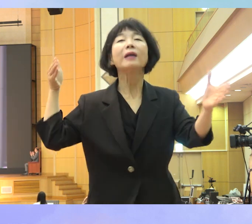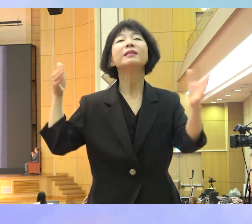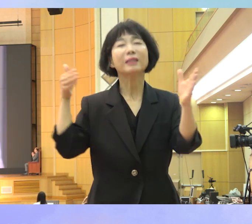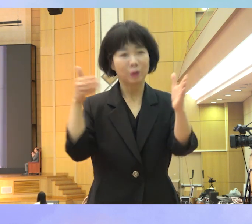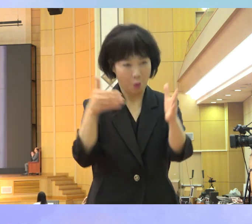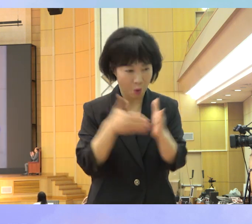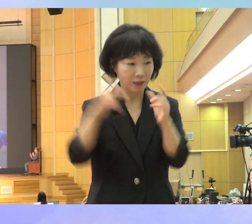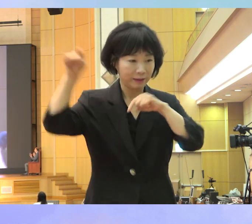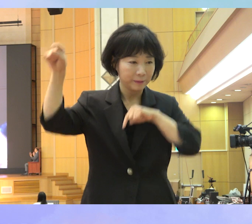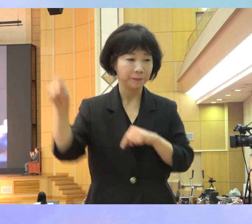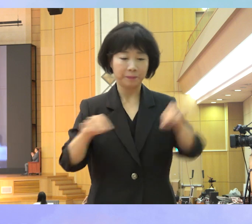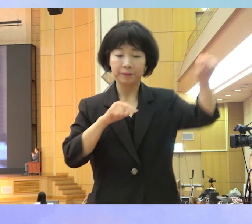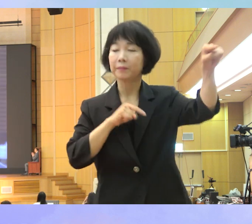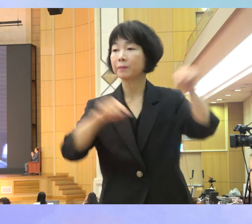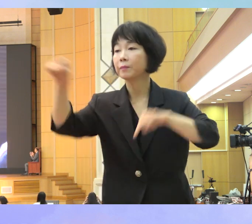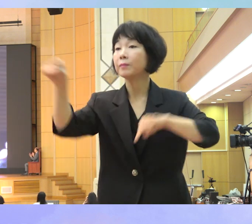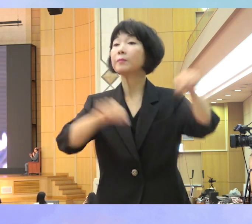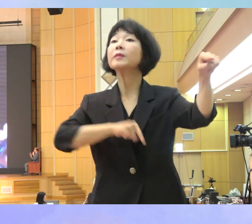폭풍까지도